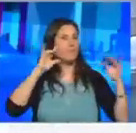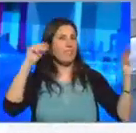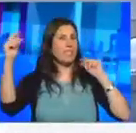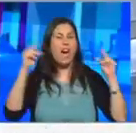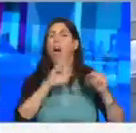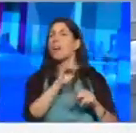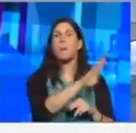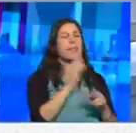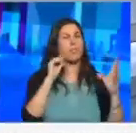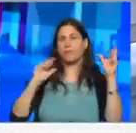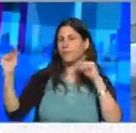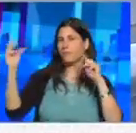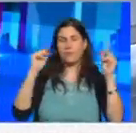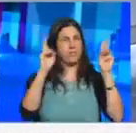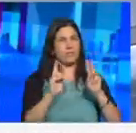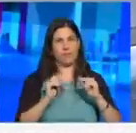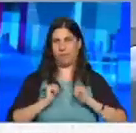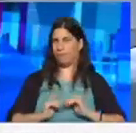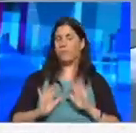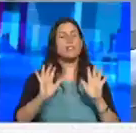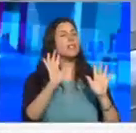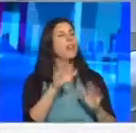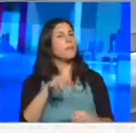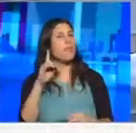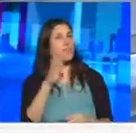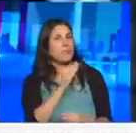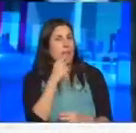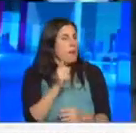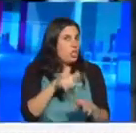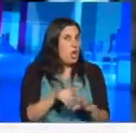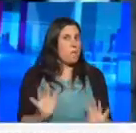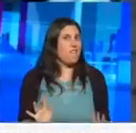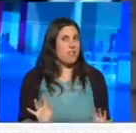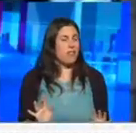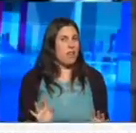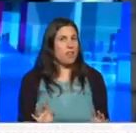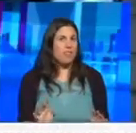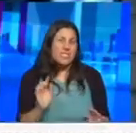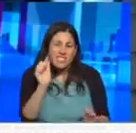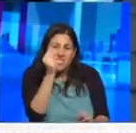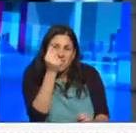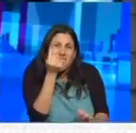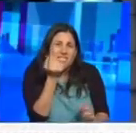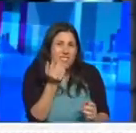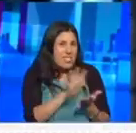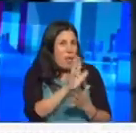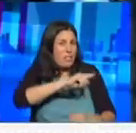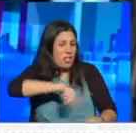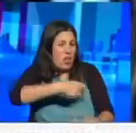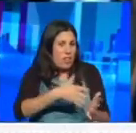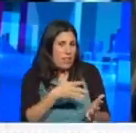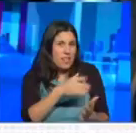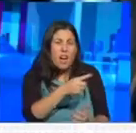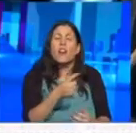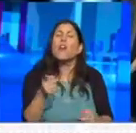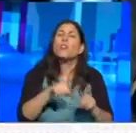היום. לא נגיע לנתניהו, זו בדיחה. חבר הכנסת דוד ביטן, שהרגע אמר שזה לא מפריע, וזה ממש בטל ב-60, 12 שעות שהוא נחקר בהם, אותו אחד